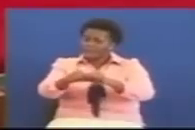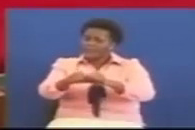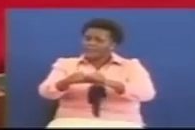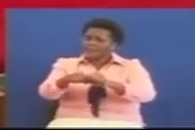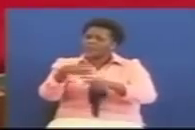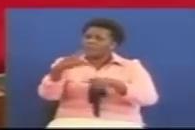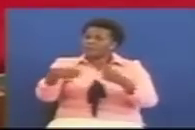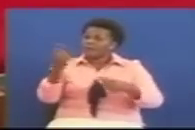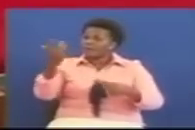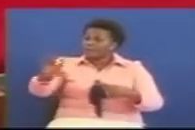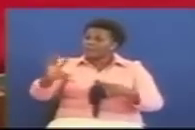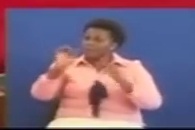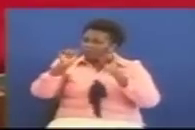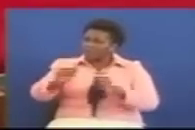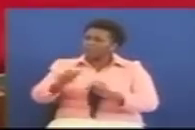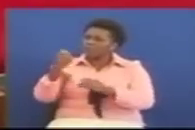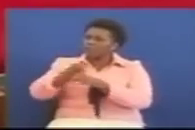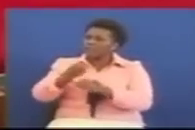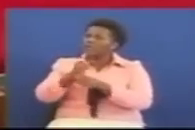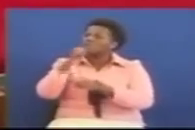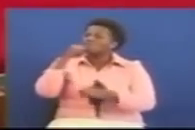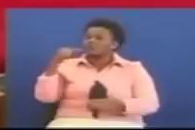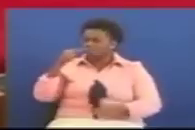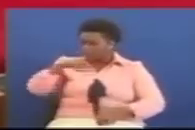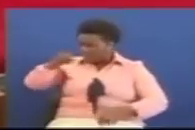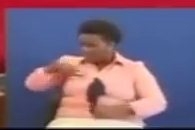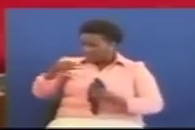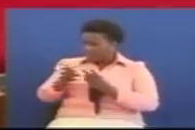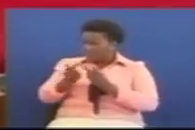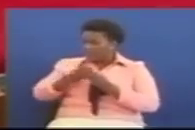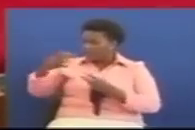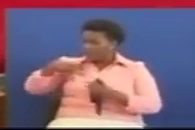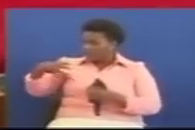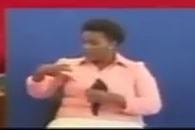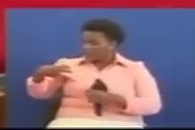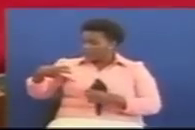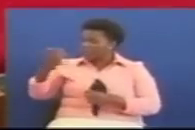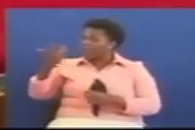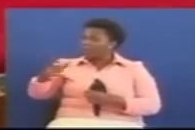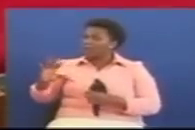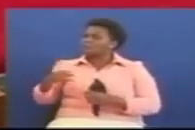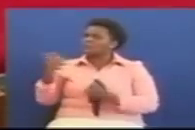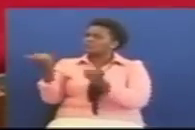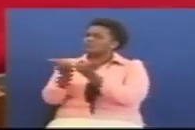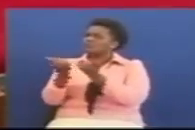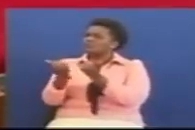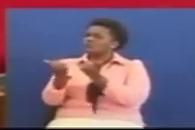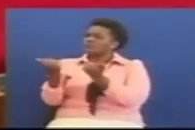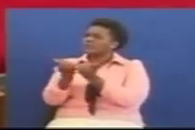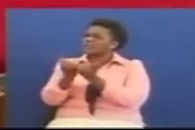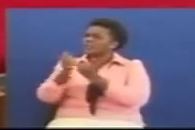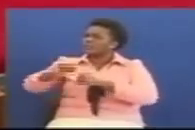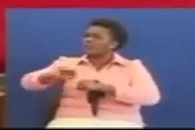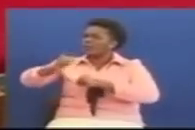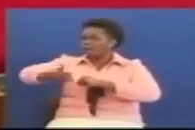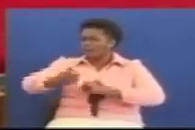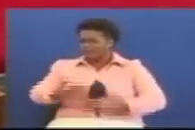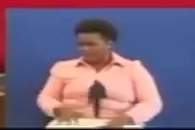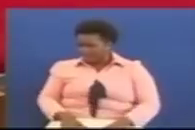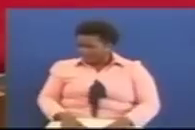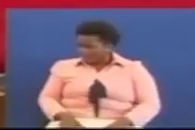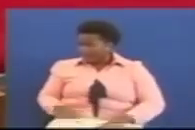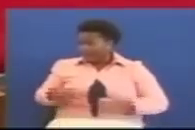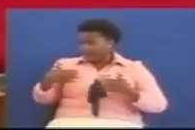wenye weledi na wenye uwezo. Na sisi kama Wizara ya Maji ndio maana tukaja na wakala sasa wa maji. Nataka nimhakikishie uanzishaji wa wakala ule,